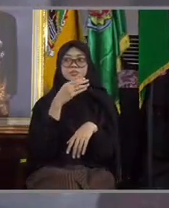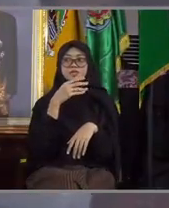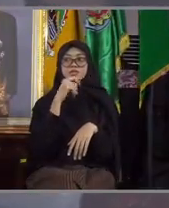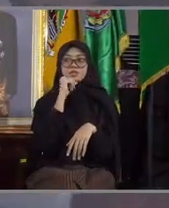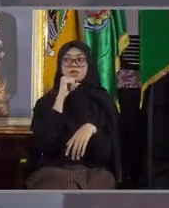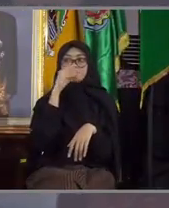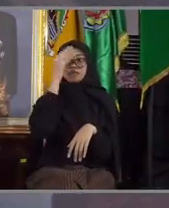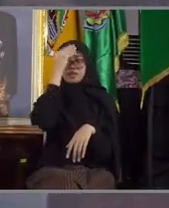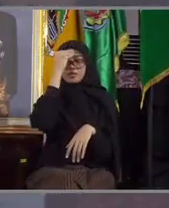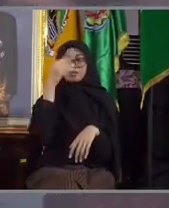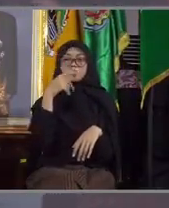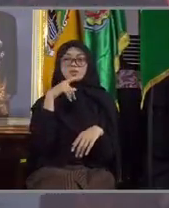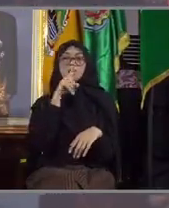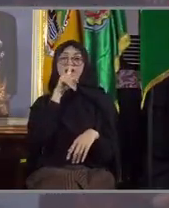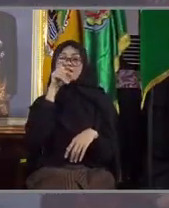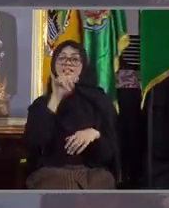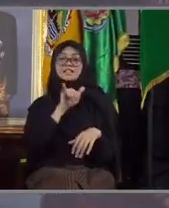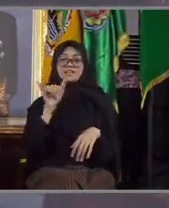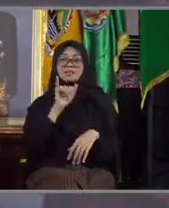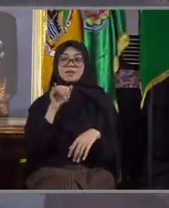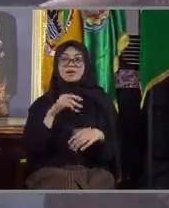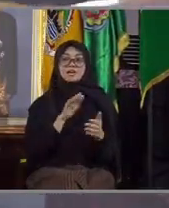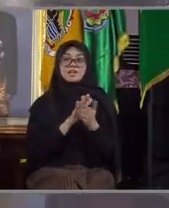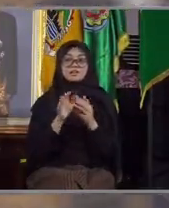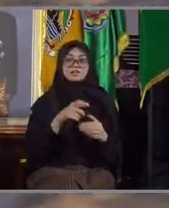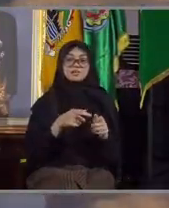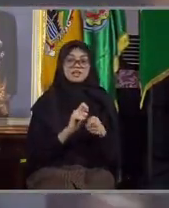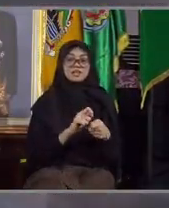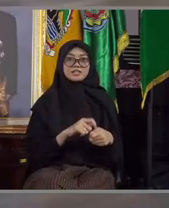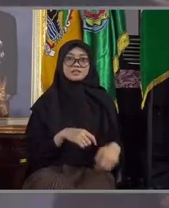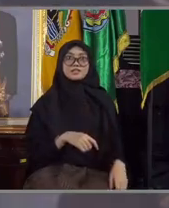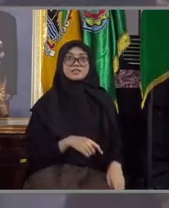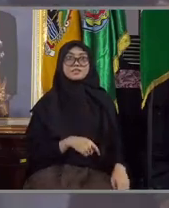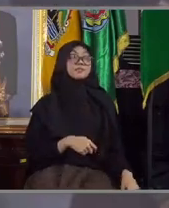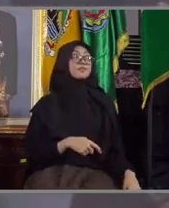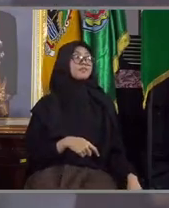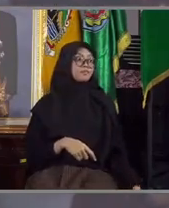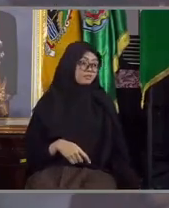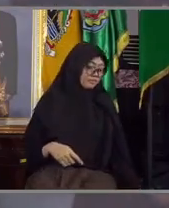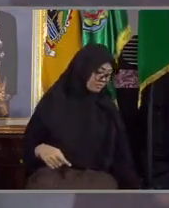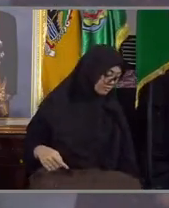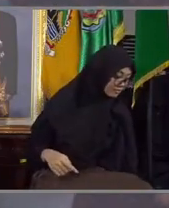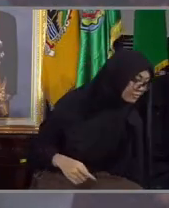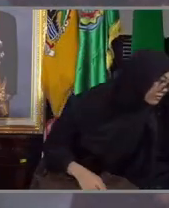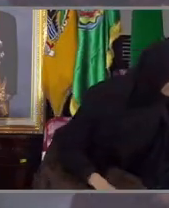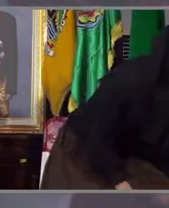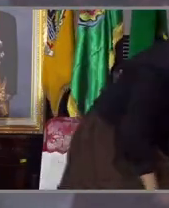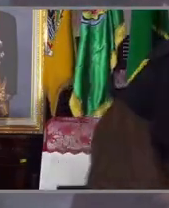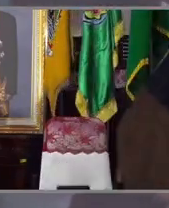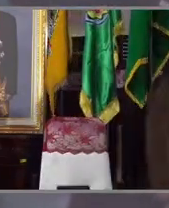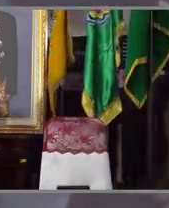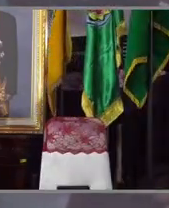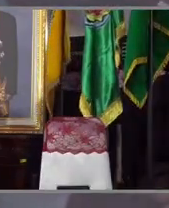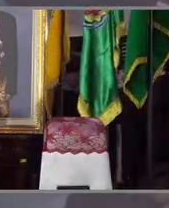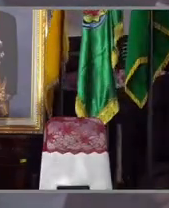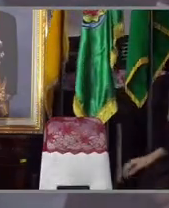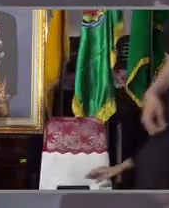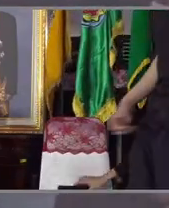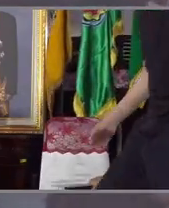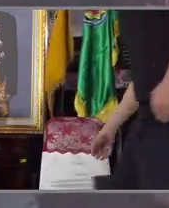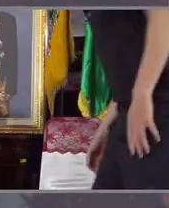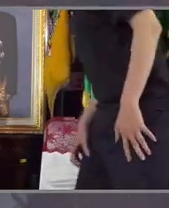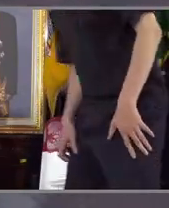tiba-tiba ditanya hal yang sama, jadi dia langsung ngecek data gitu ya. Oke, sekarang sudah melihat salah